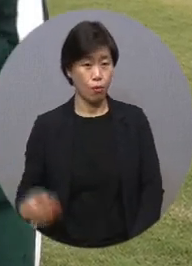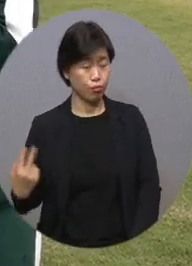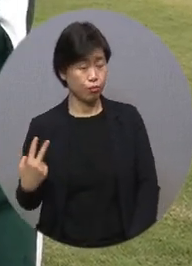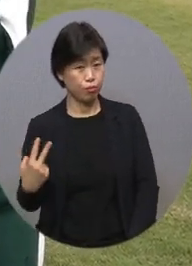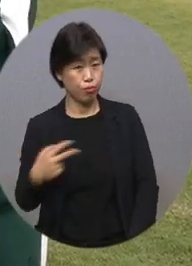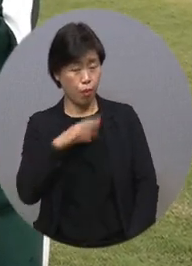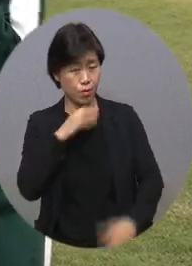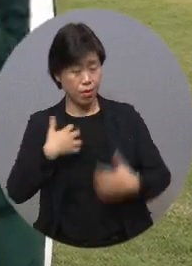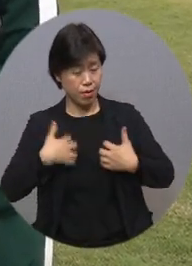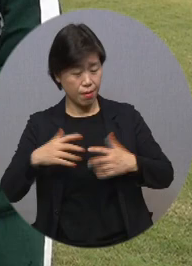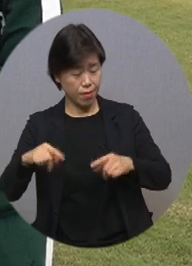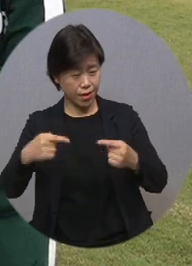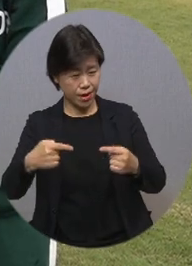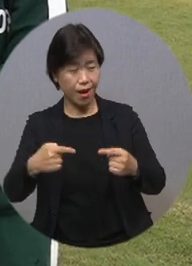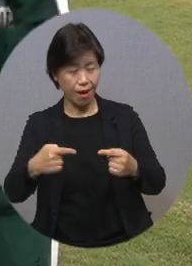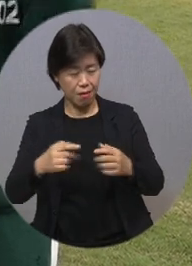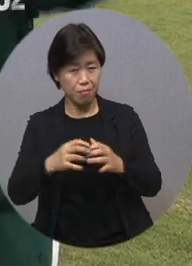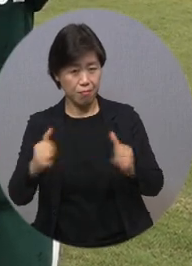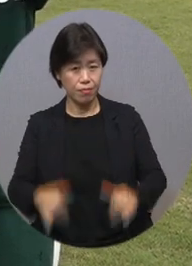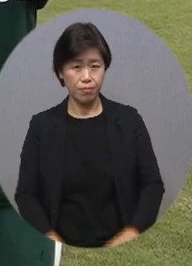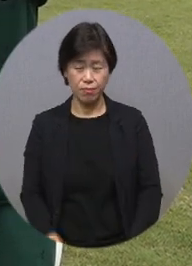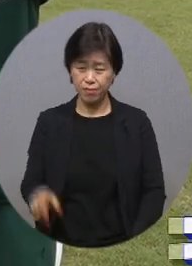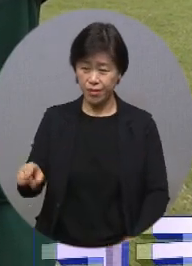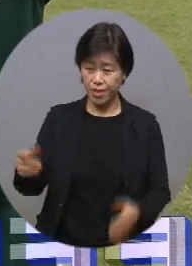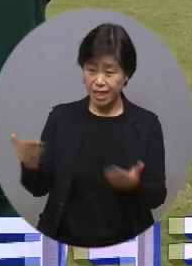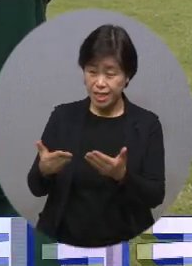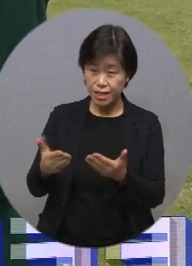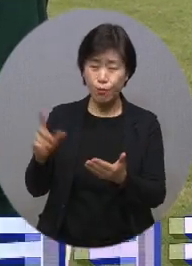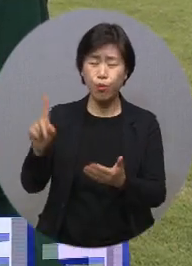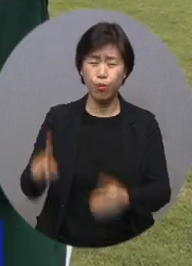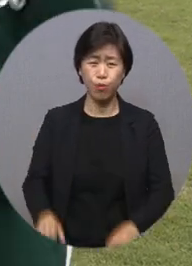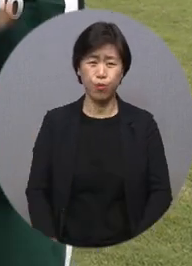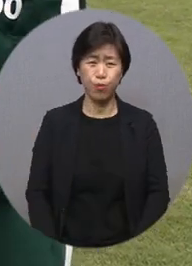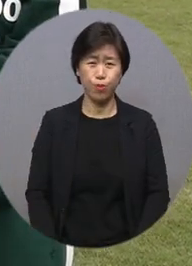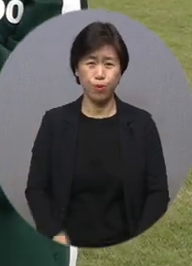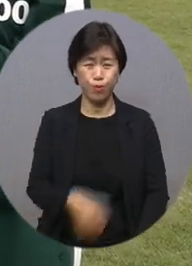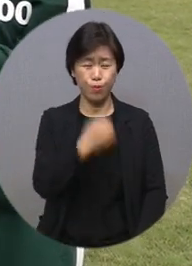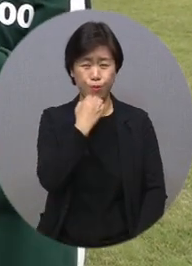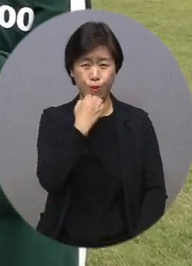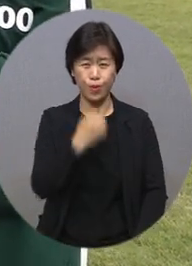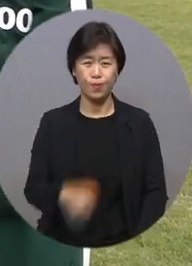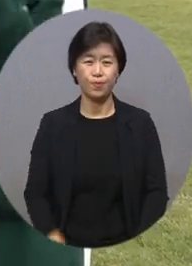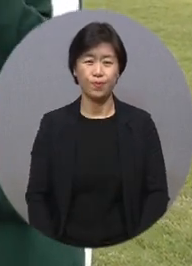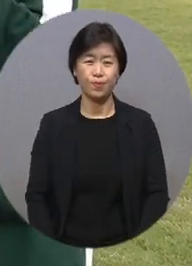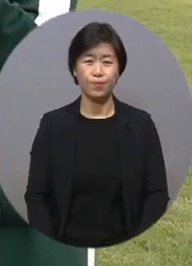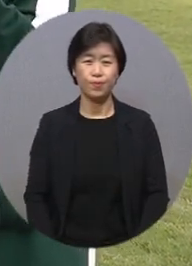게임 참가자입니다. 그 직업이라고 그게? 네.